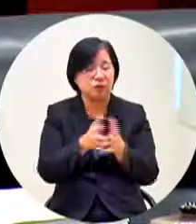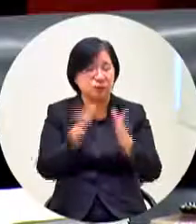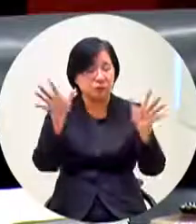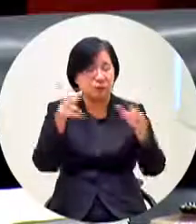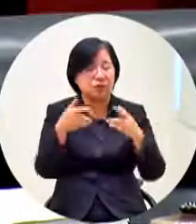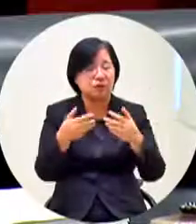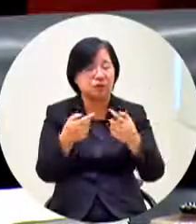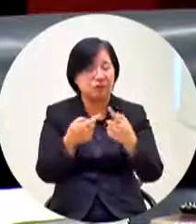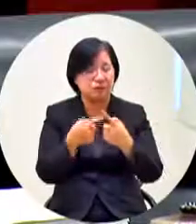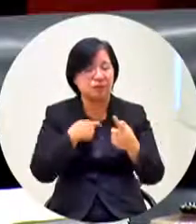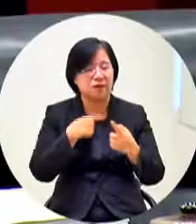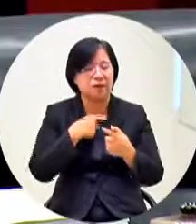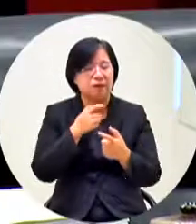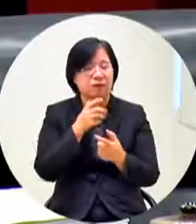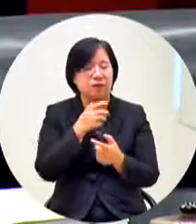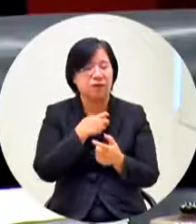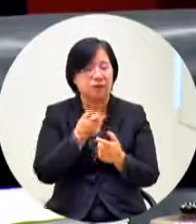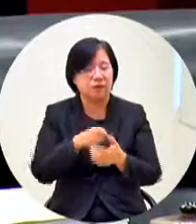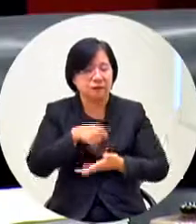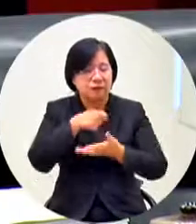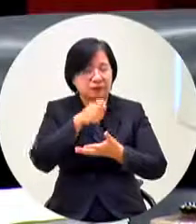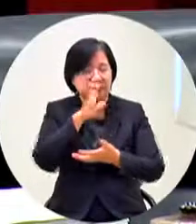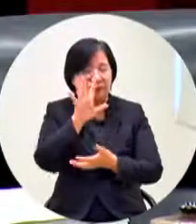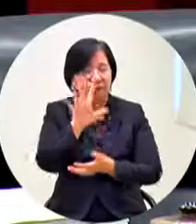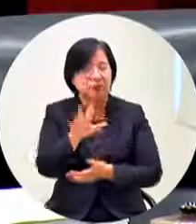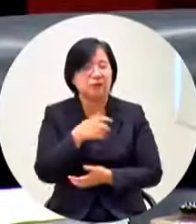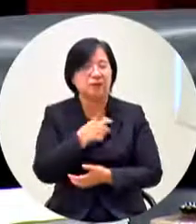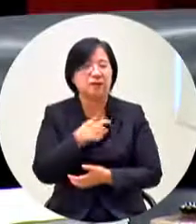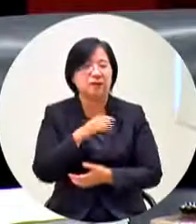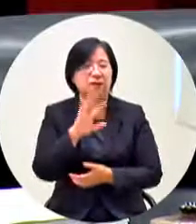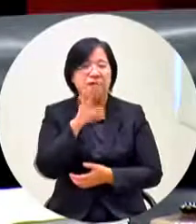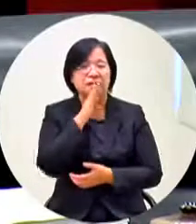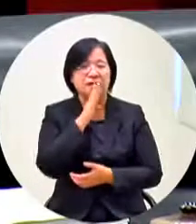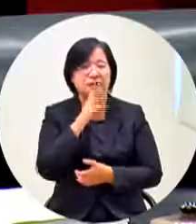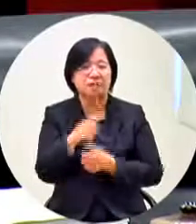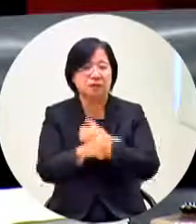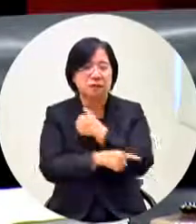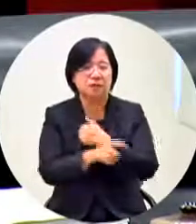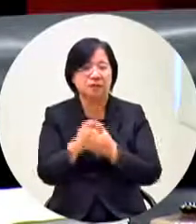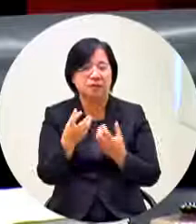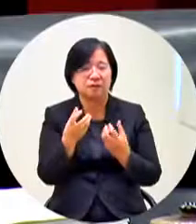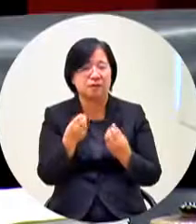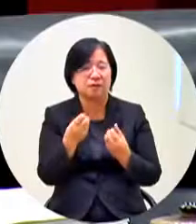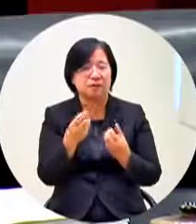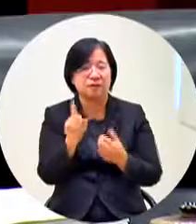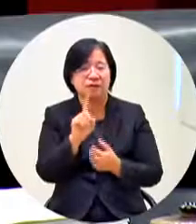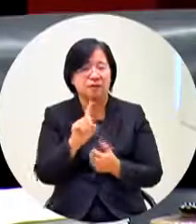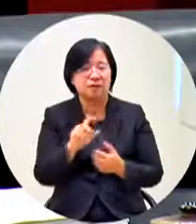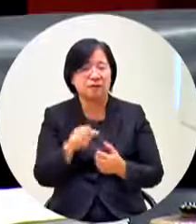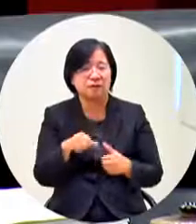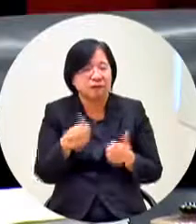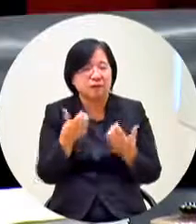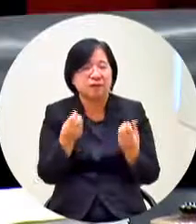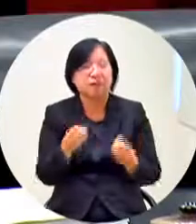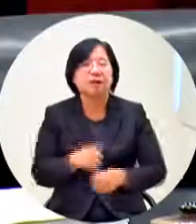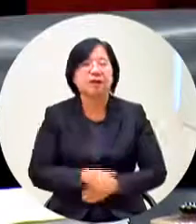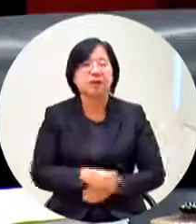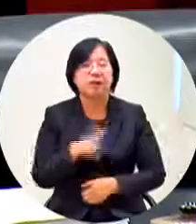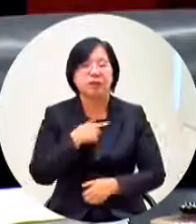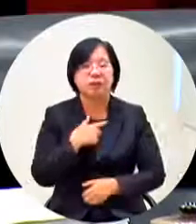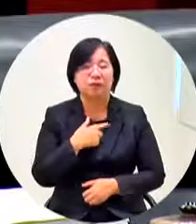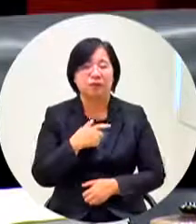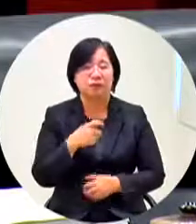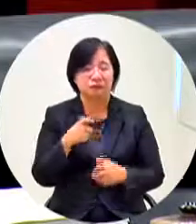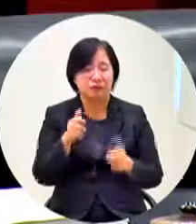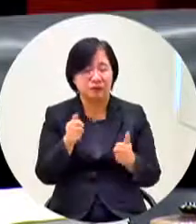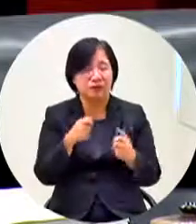了很久啊，都没有下文。但是我也很谢谢我们李世川副市长。我们一跟他提了之后，他马上就开始过